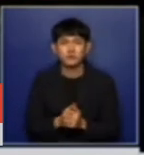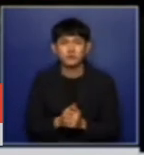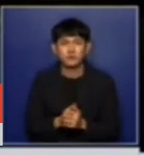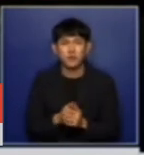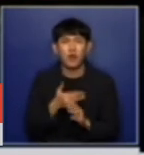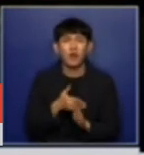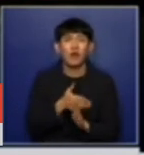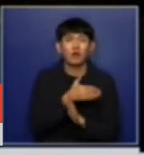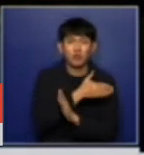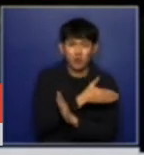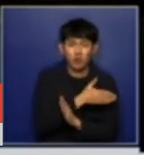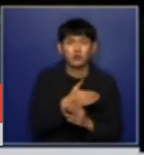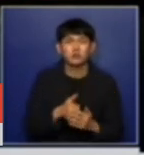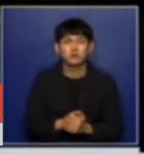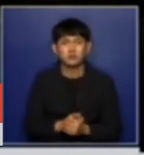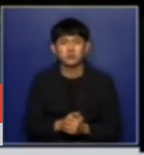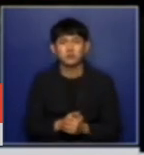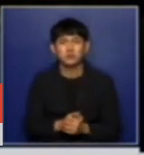ะครับท่านประธาน